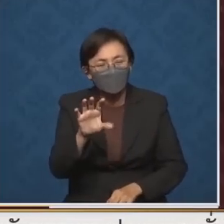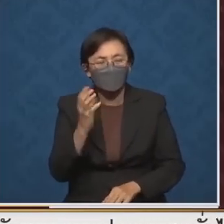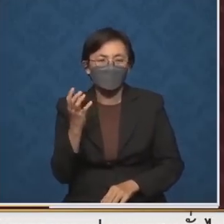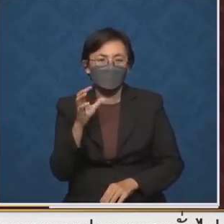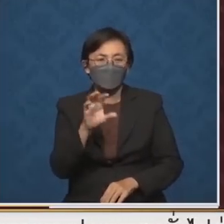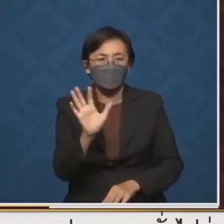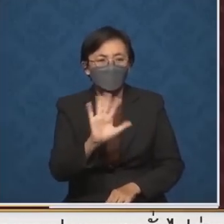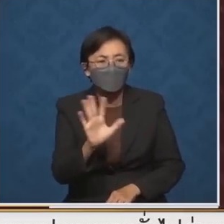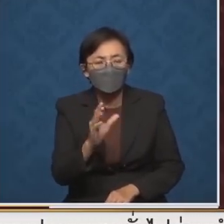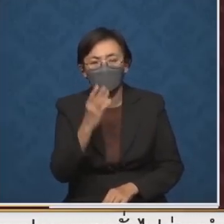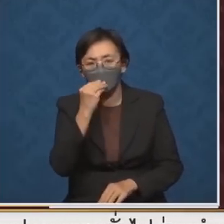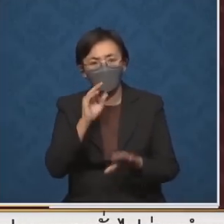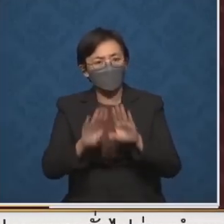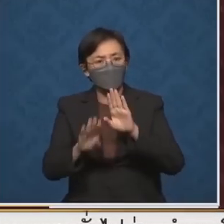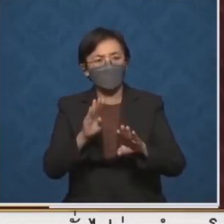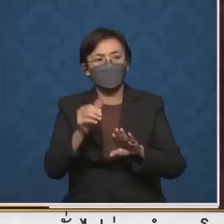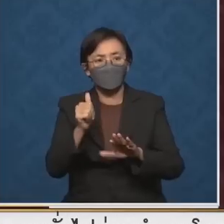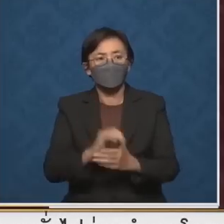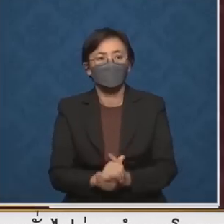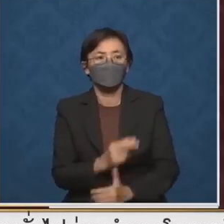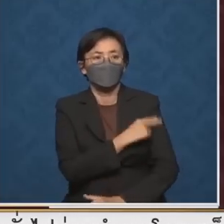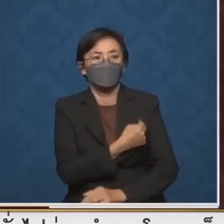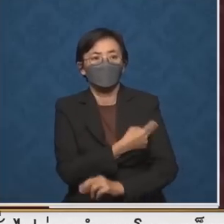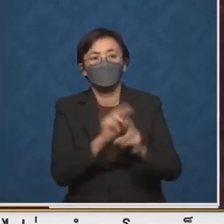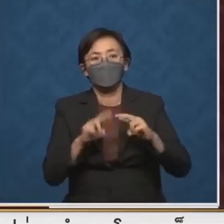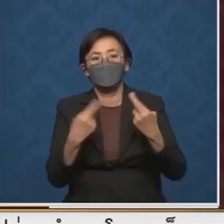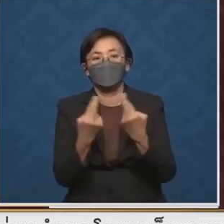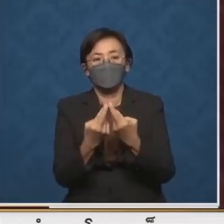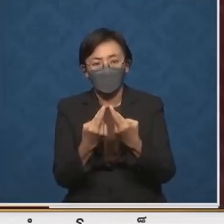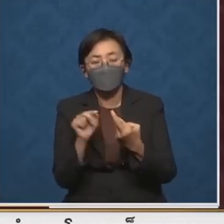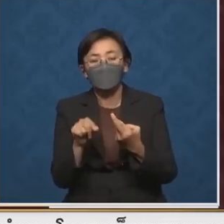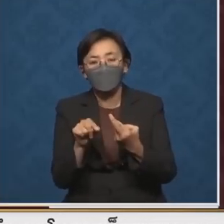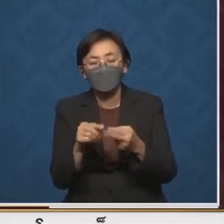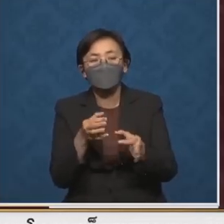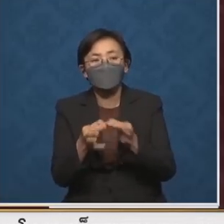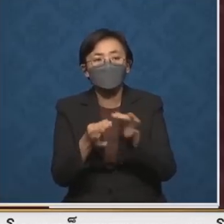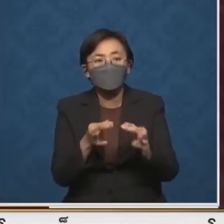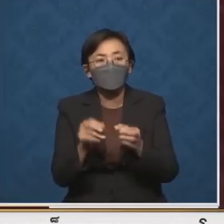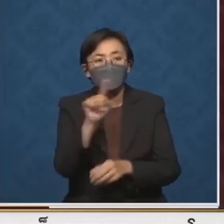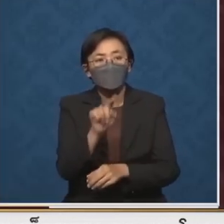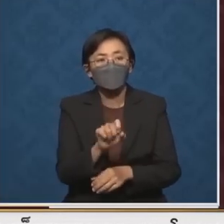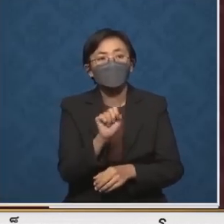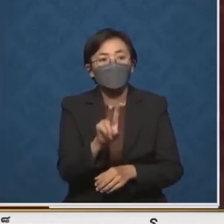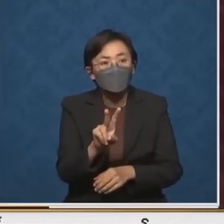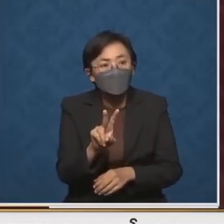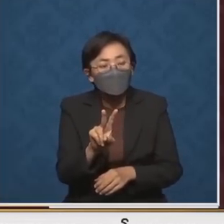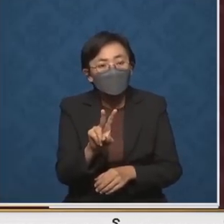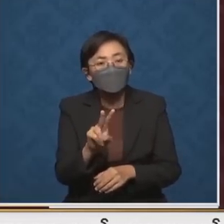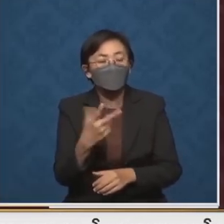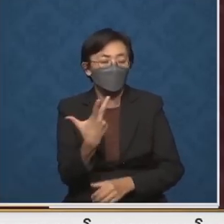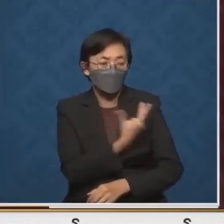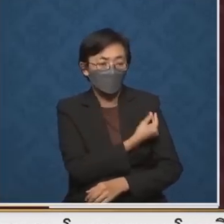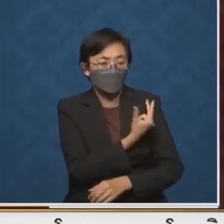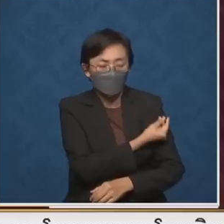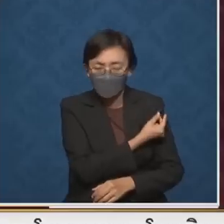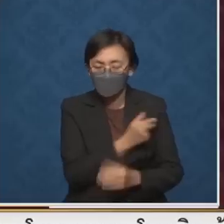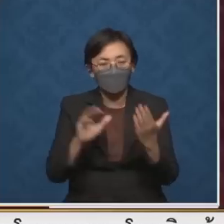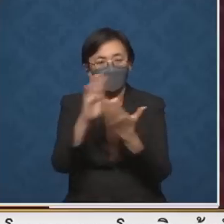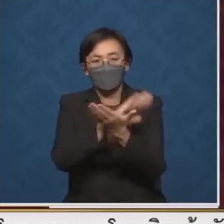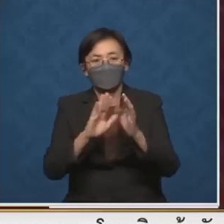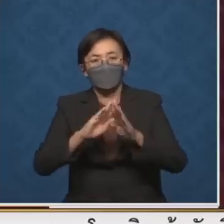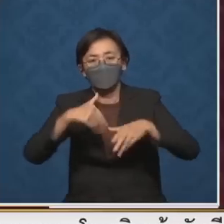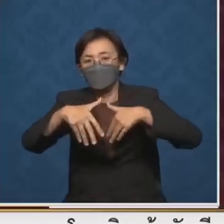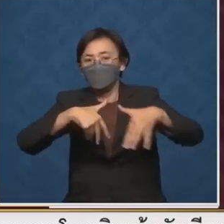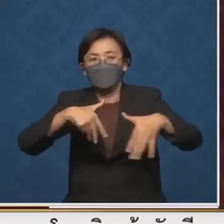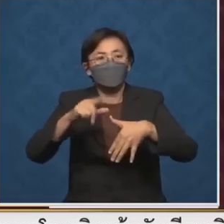ได้เปรียบเทียดีหรือเกินหมอลามาคนนี้บอกว่าชีสิโวักชีดแล้วเปิดประเทศไมได้ในวเลบ